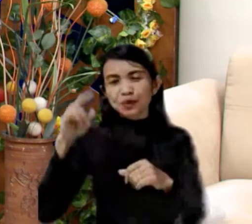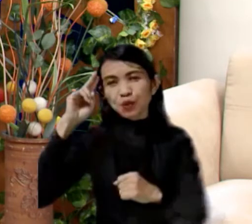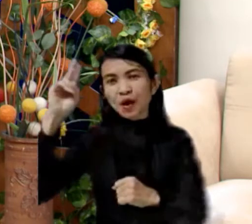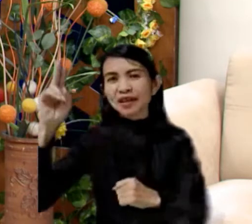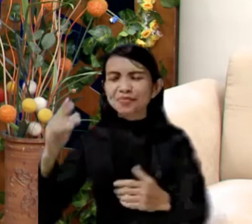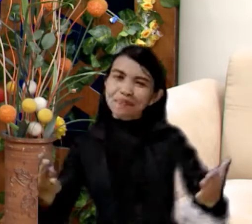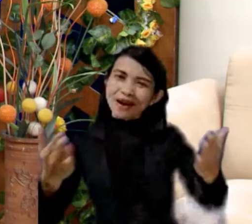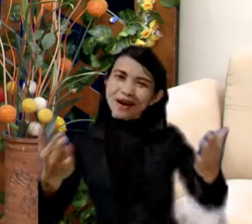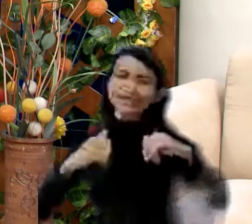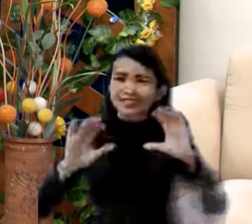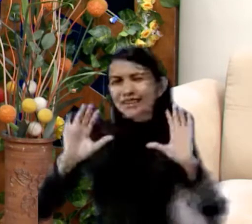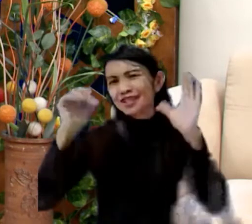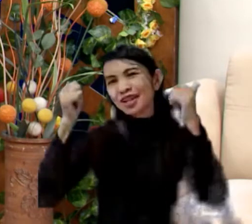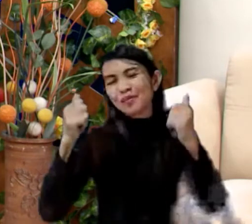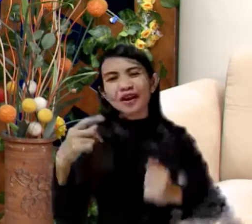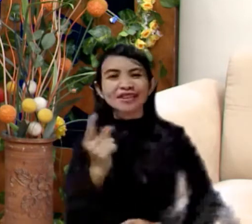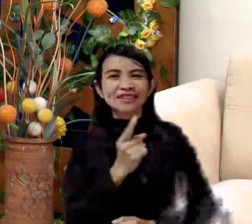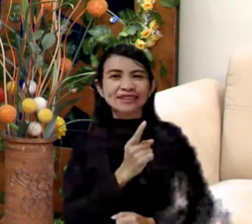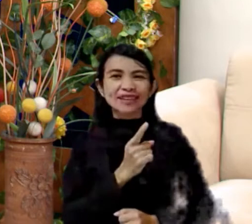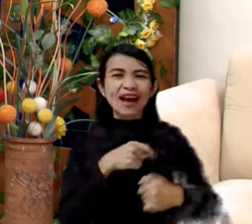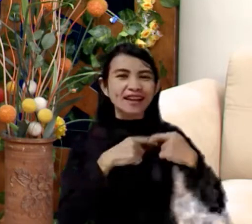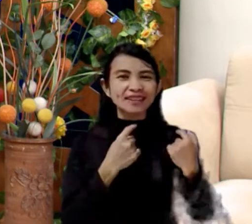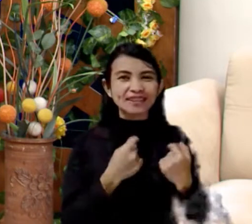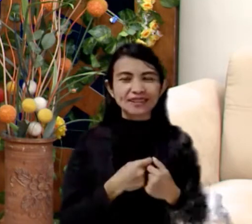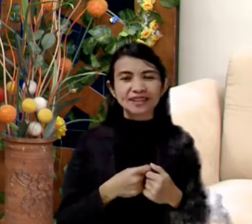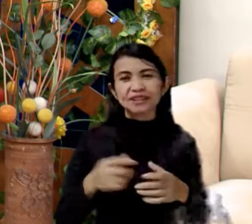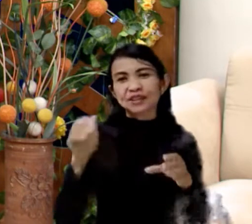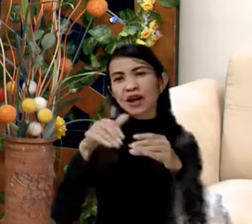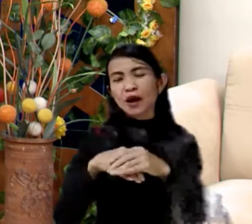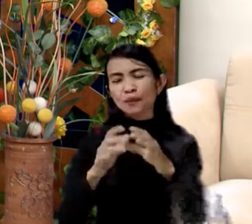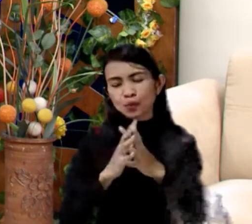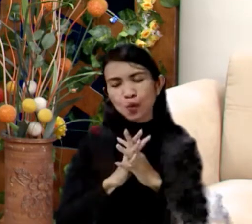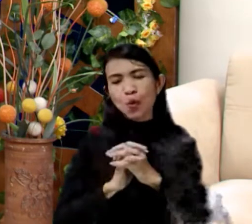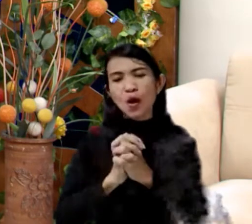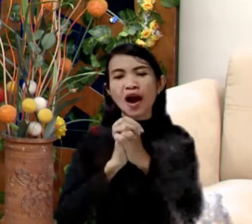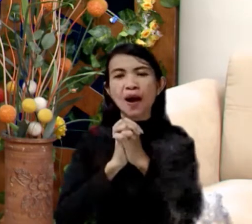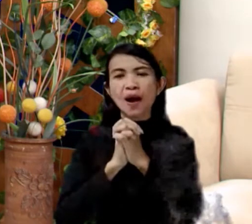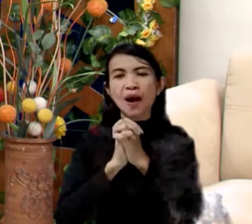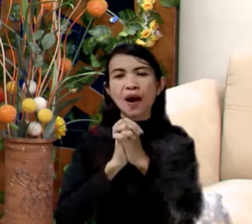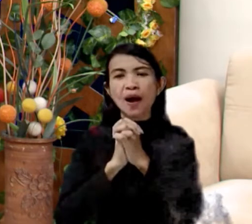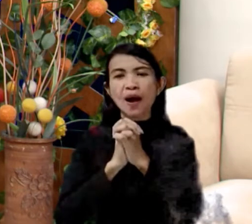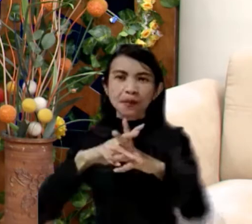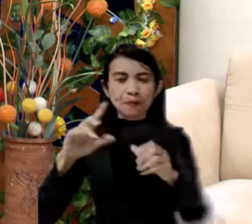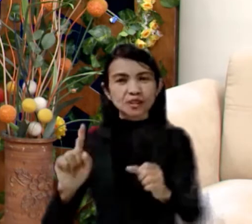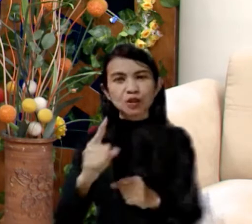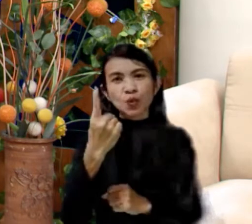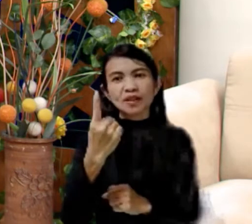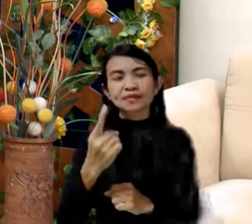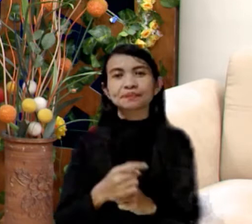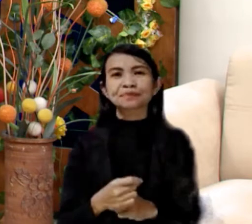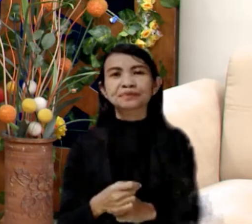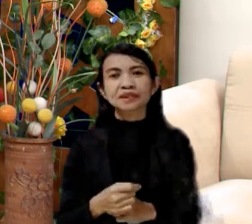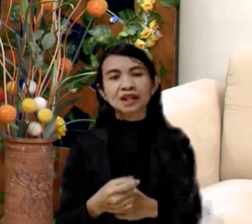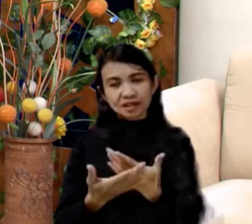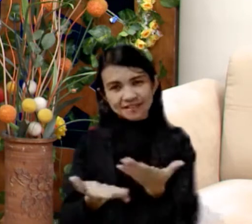doa persatuan. Saat nanti saudara-saudara dapat bagian, silakan berdoa di tempat di mana saudara berada. Saya akan memandu